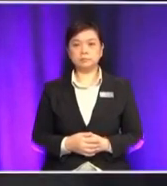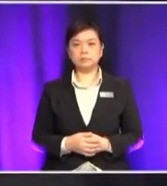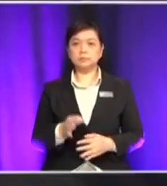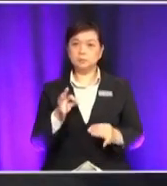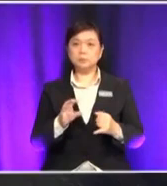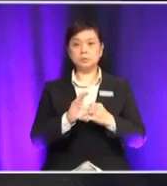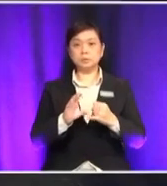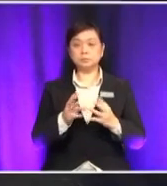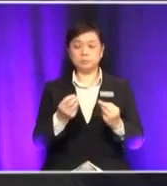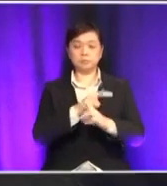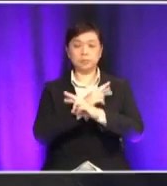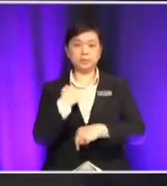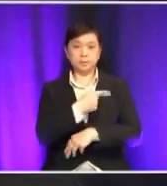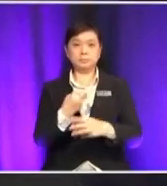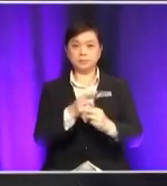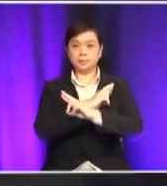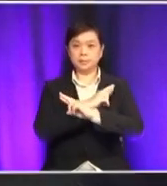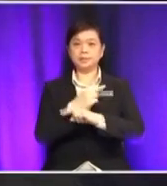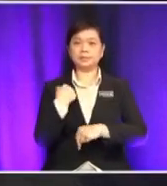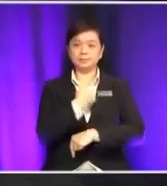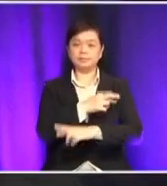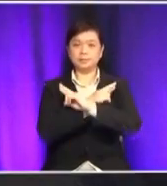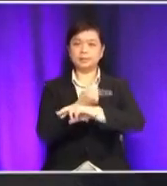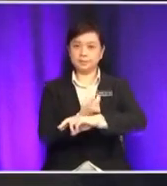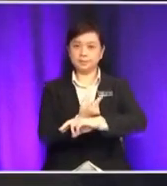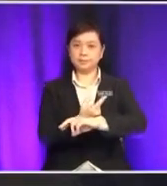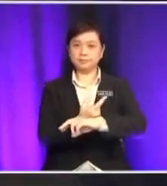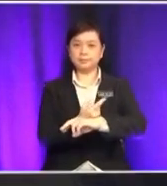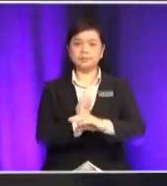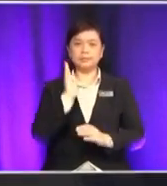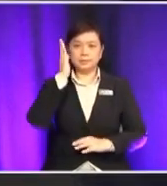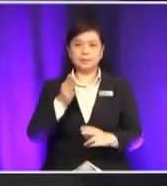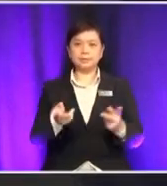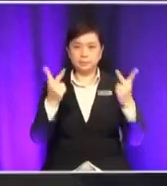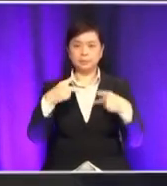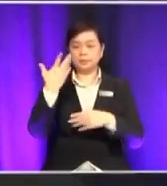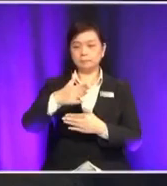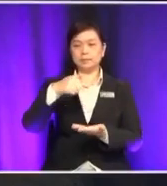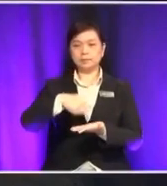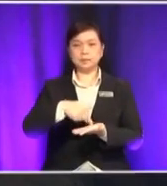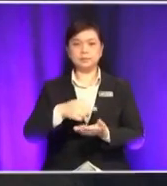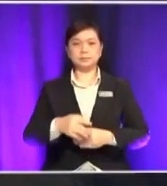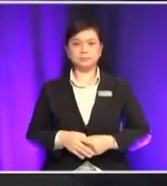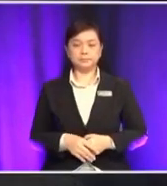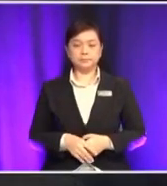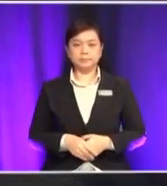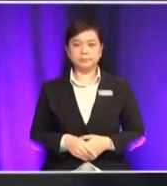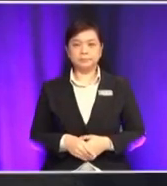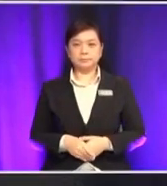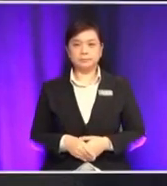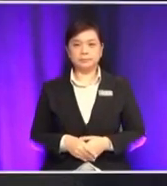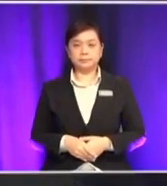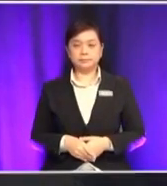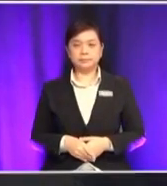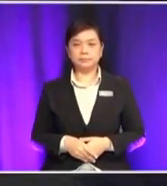kita pun kenari Oke kita berhasil sebentar boleh Oke murid-muri di rumah jangan kemana-mana kembali lagi bersama cegurama untuk